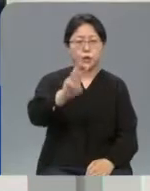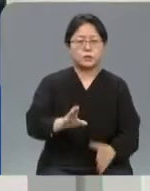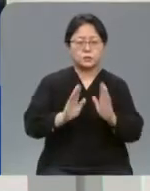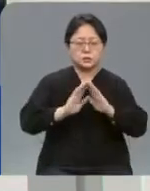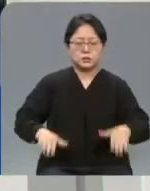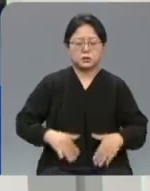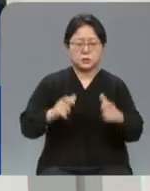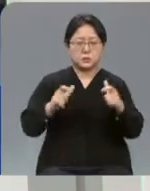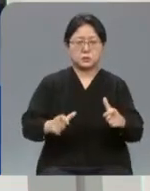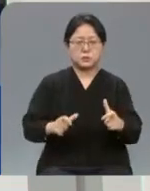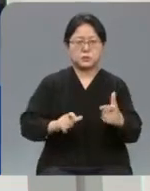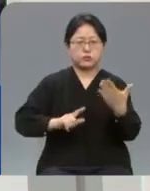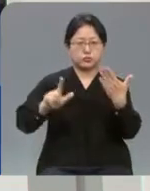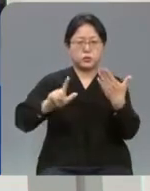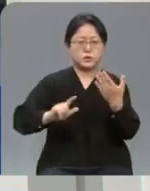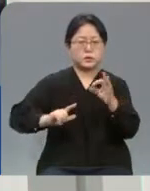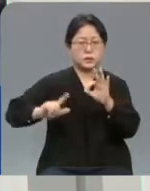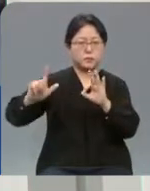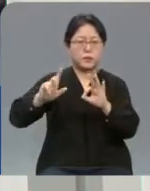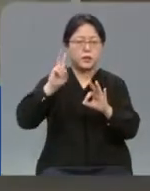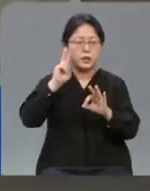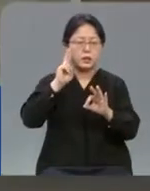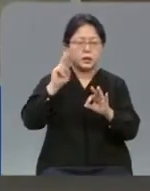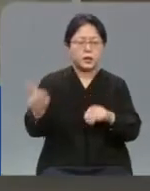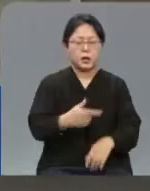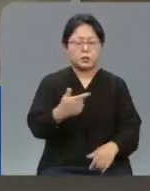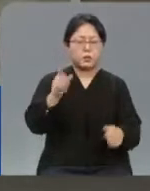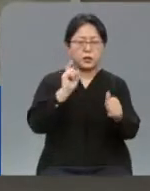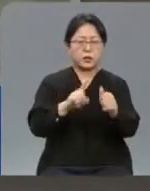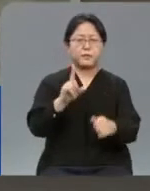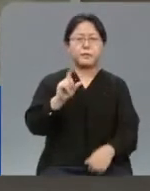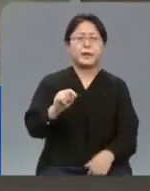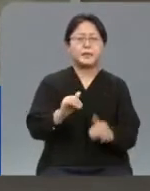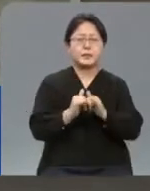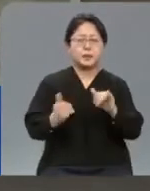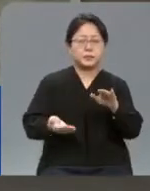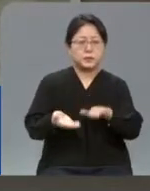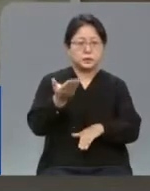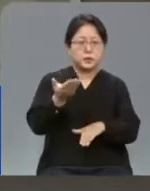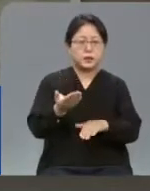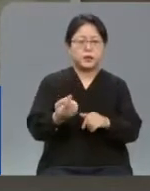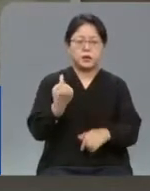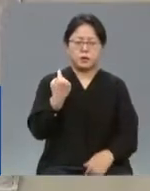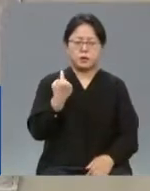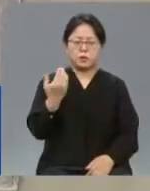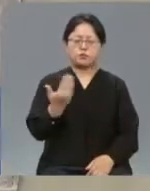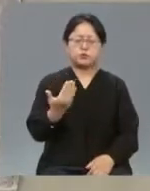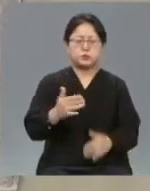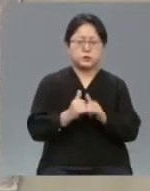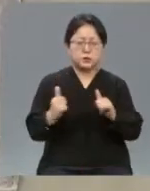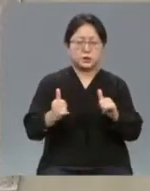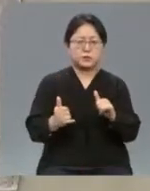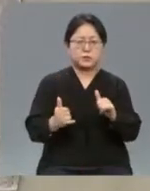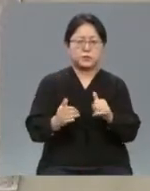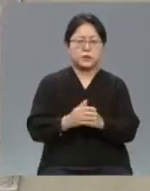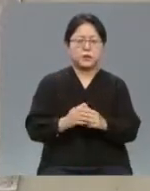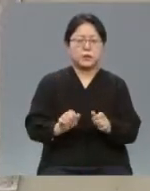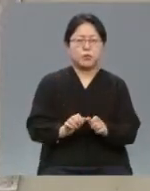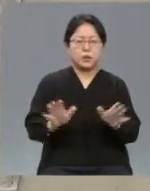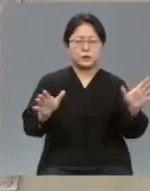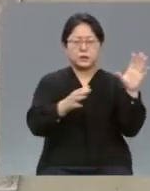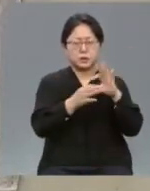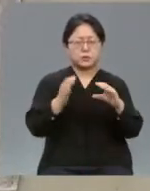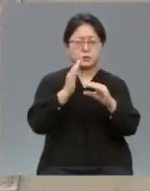전남에서 는 지난 9일과 10일 이틀 연속 하루 학진 자가 만 명 대를 기록했고 어제도 9천 명을 넘어서며 확산 3가